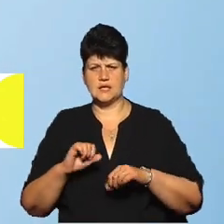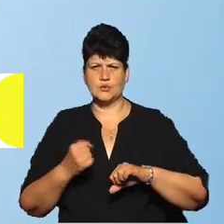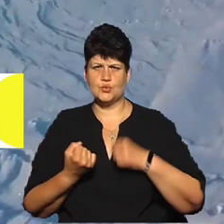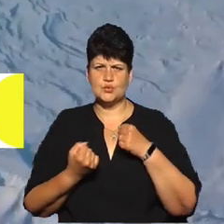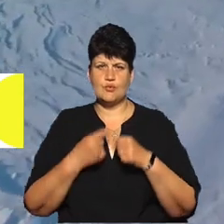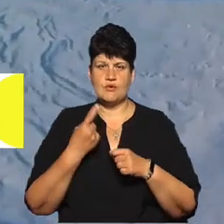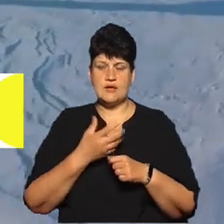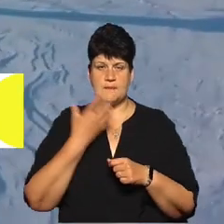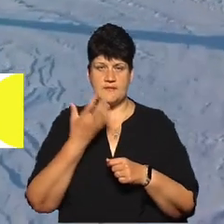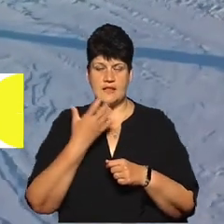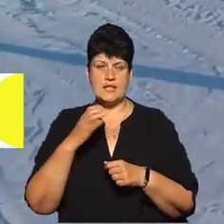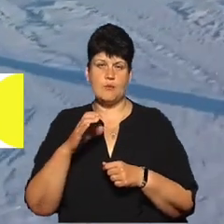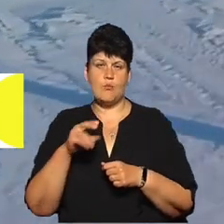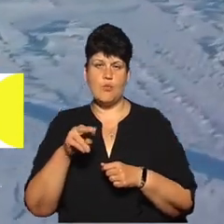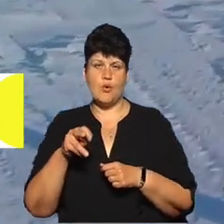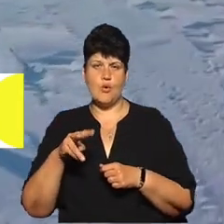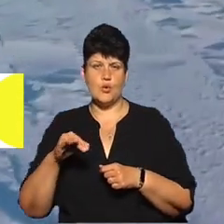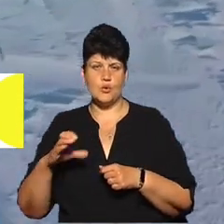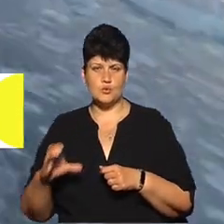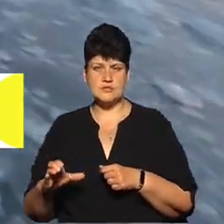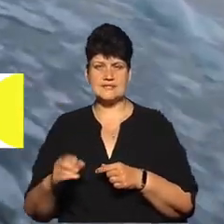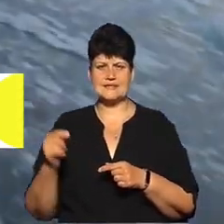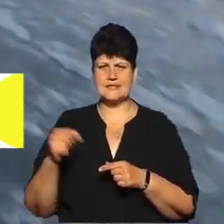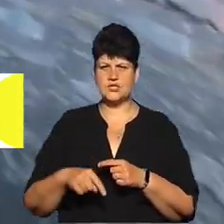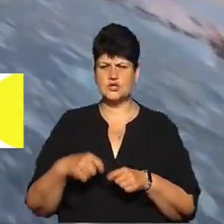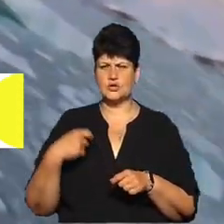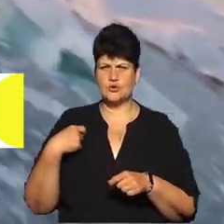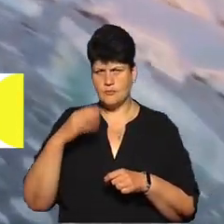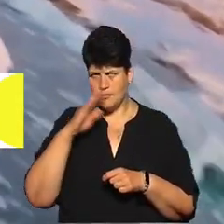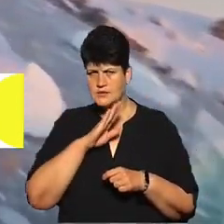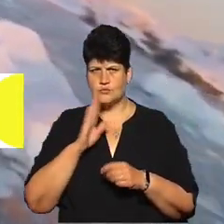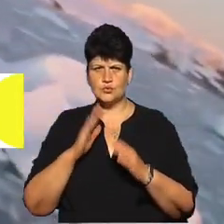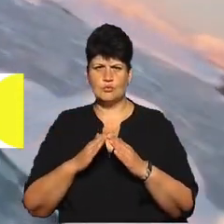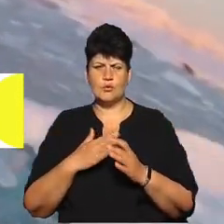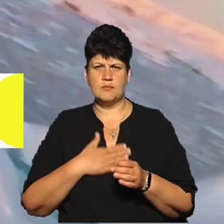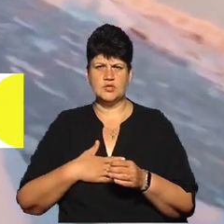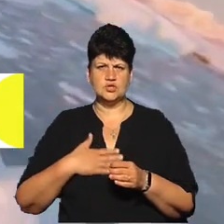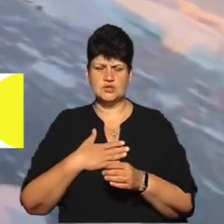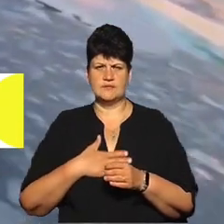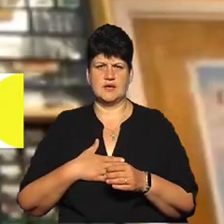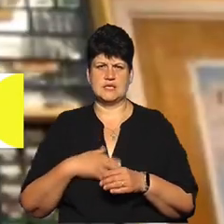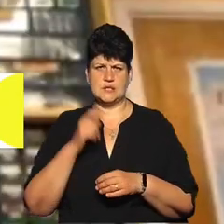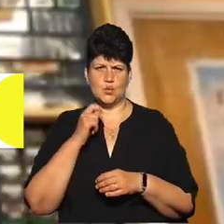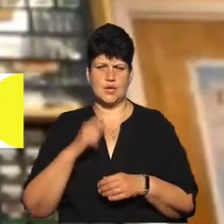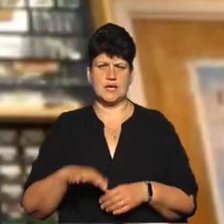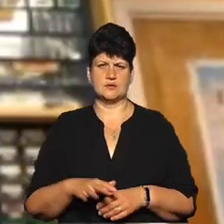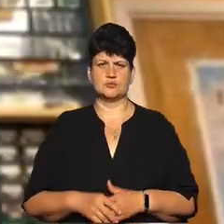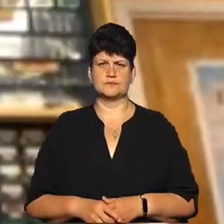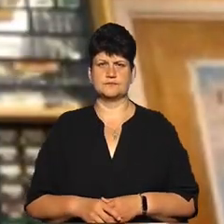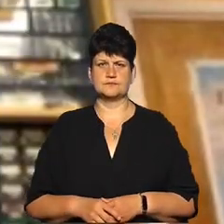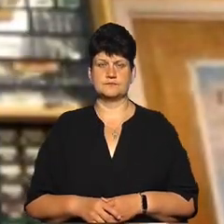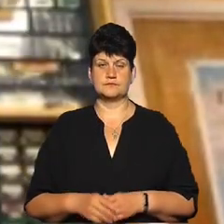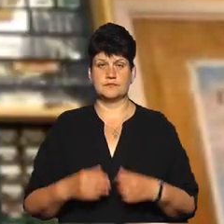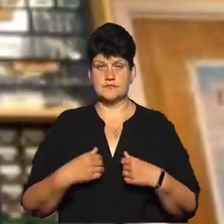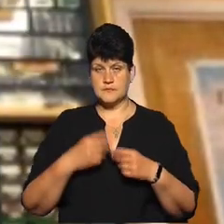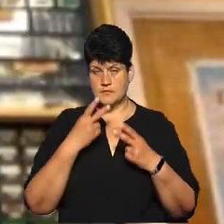Південному полюсі за тисячі кілометрів від батьківського дому переймається долею України. Ми бачимо, як діти